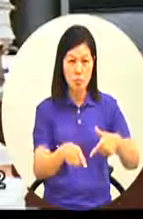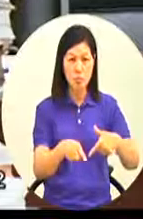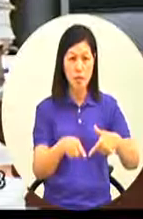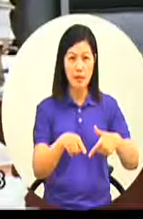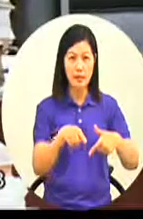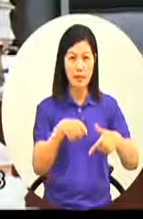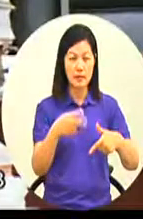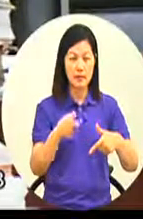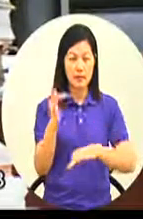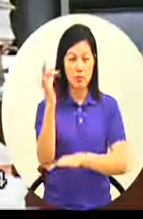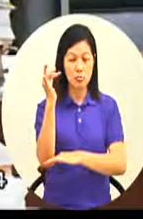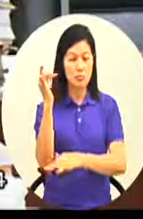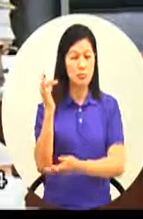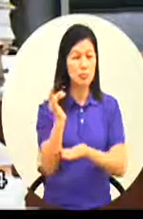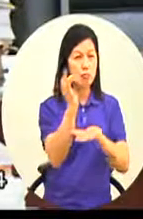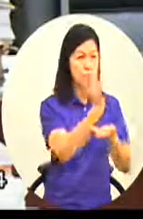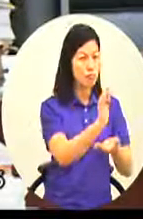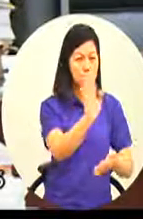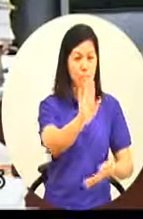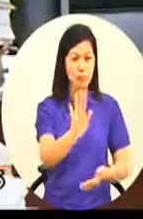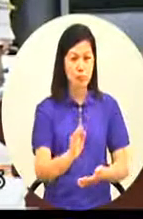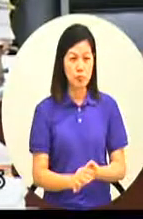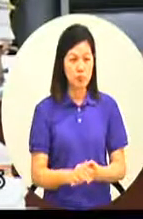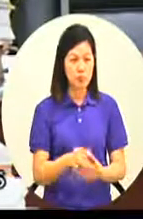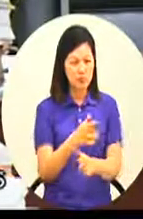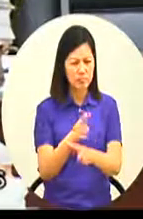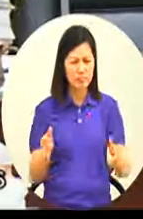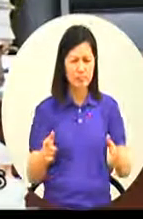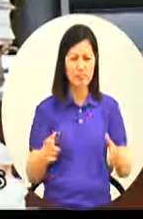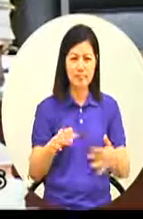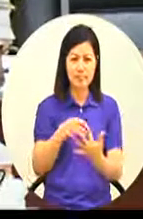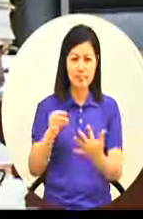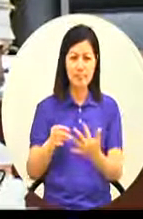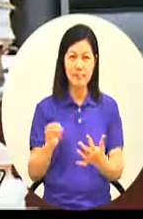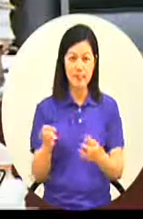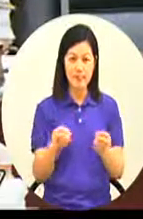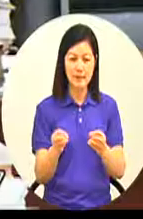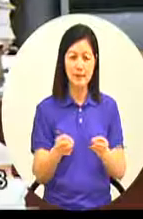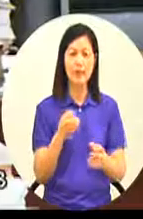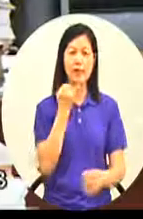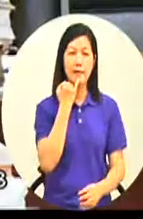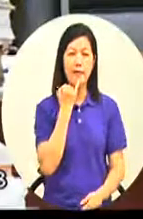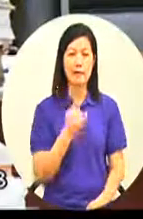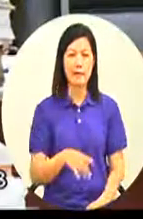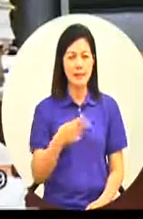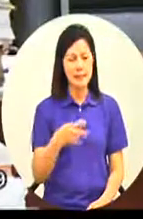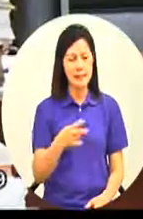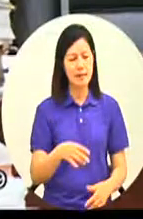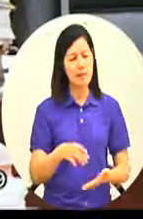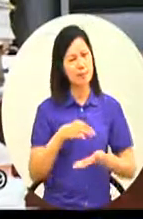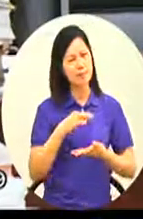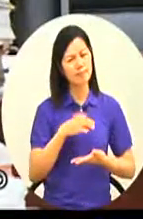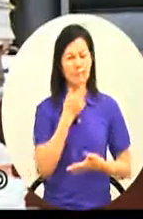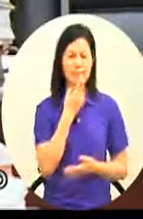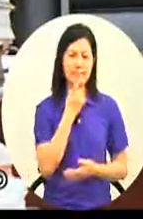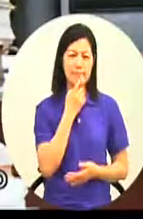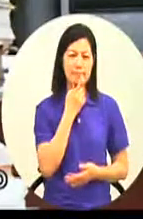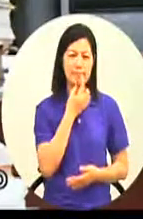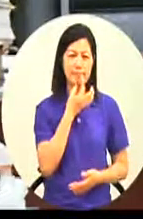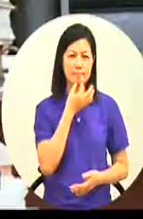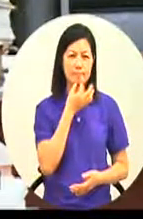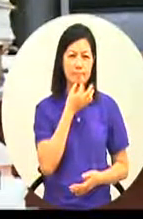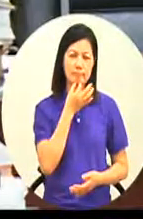树，有各种选项他们都愿意来讨论。他们很担心环保团体什么都不要，可是我